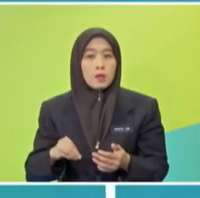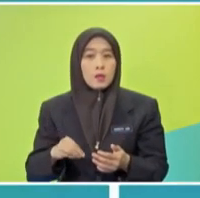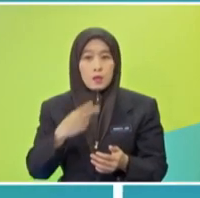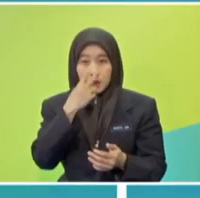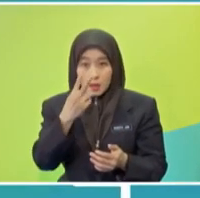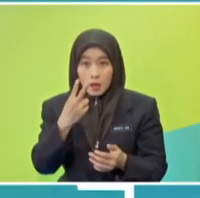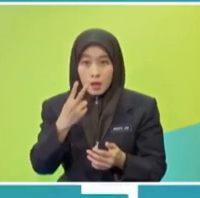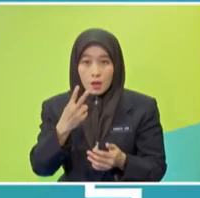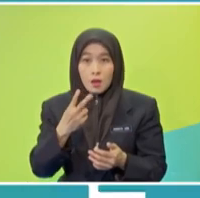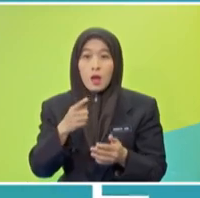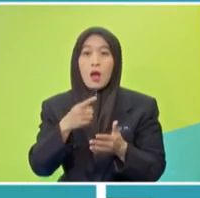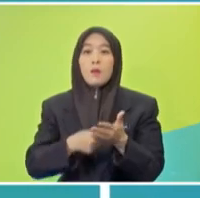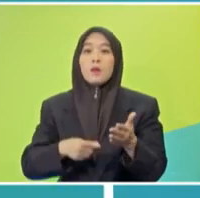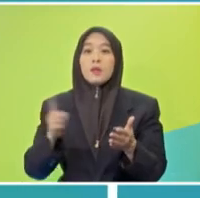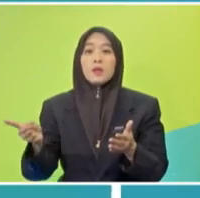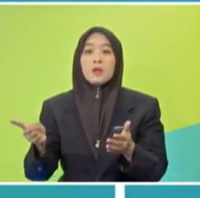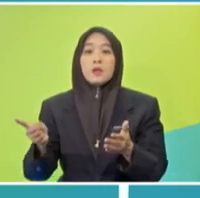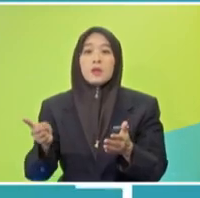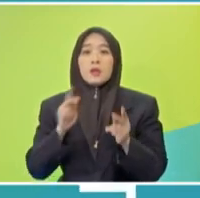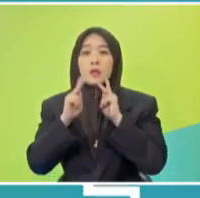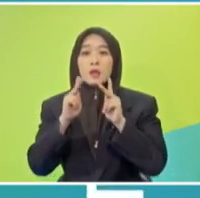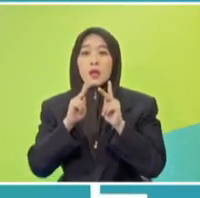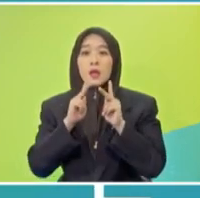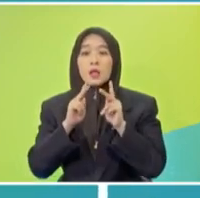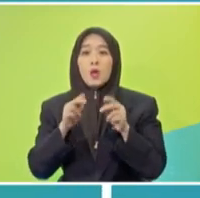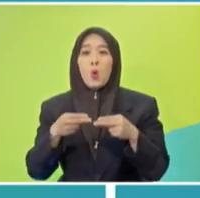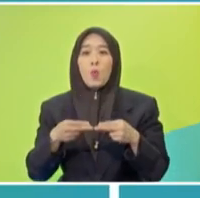jelas Kalau jelas angkat dua jari